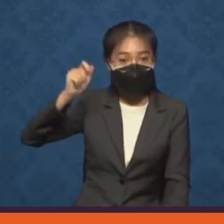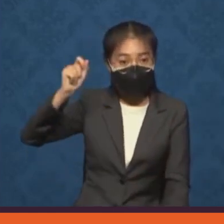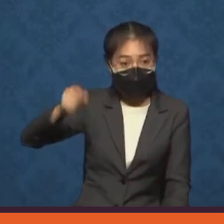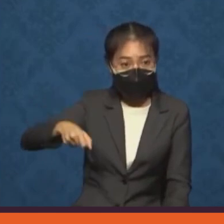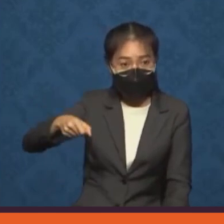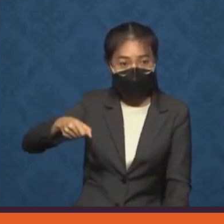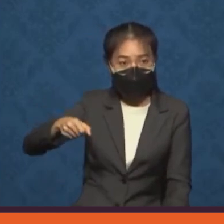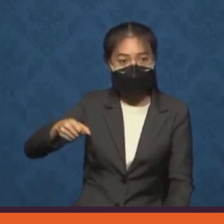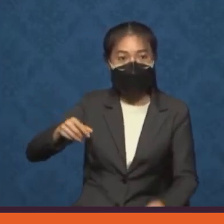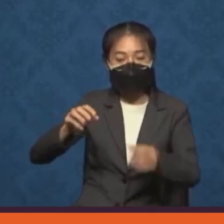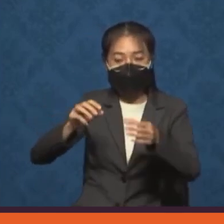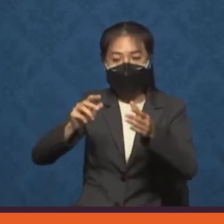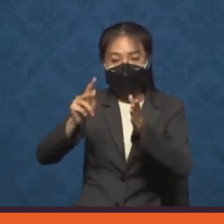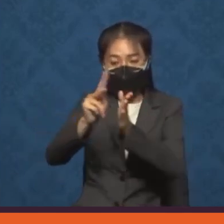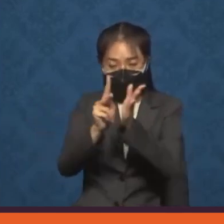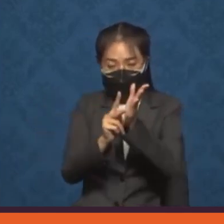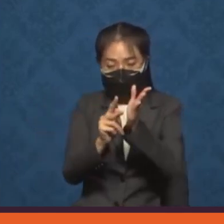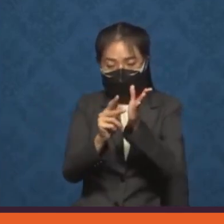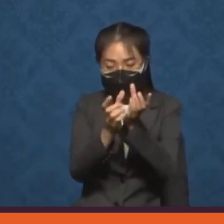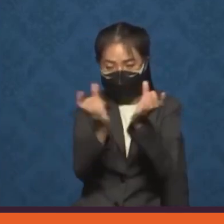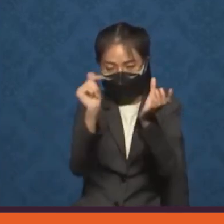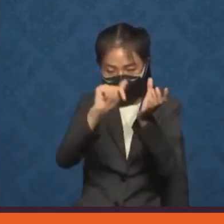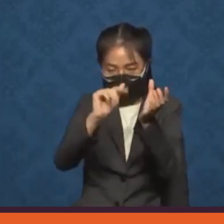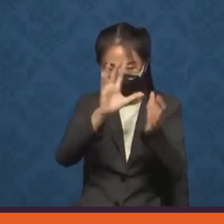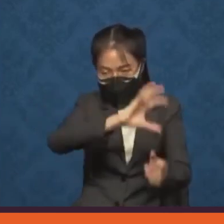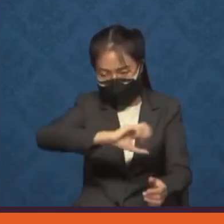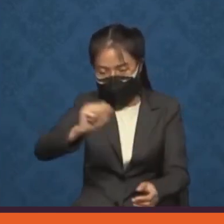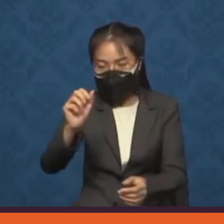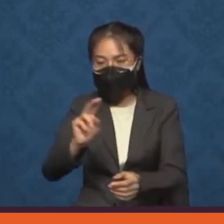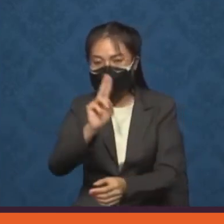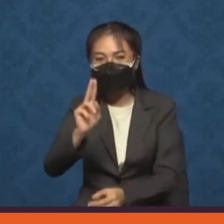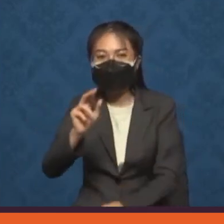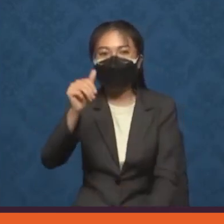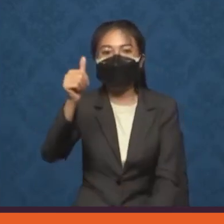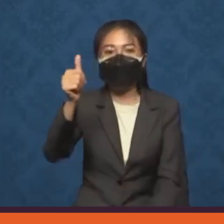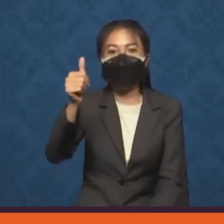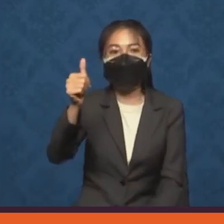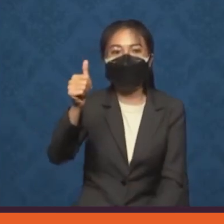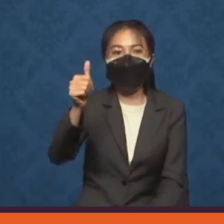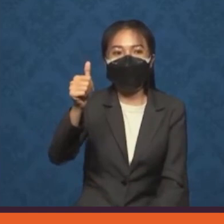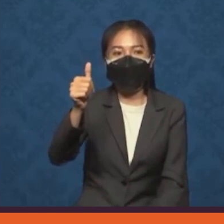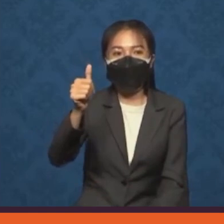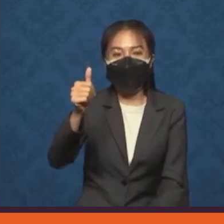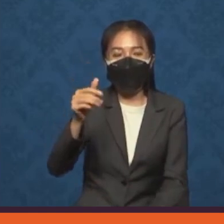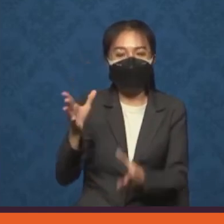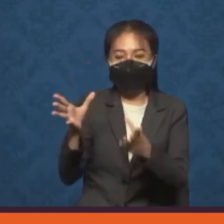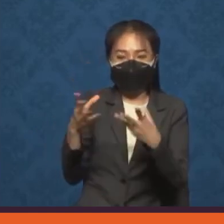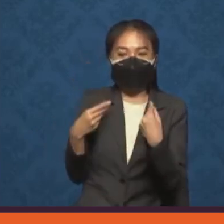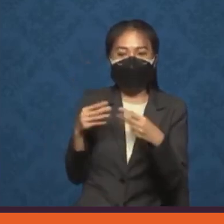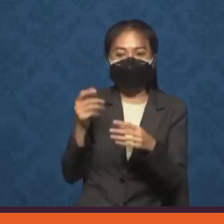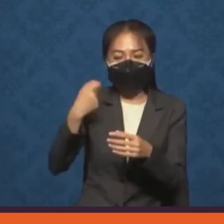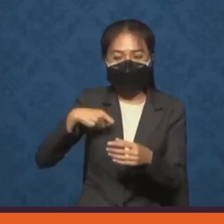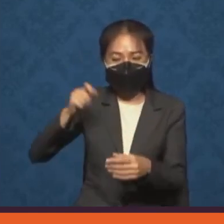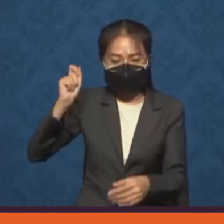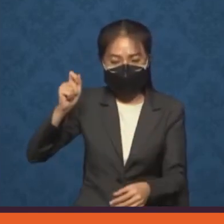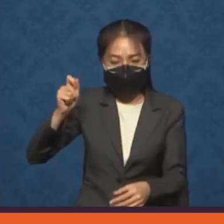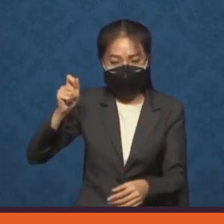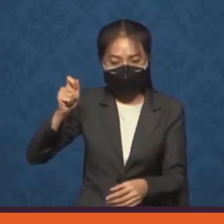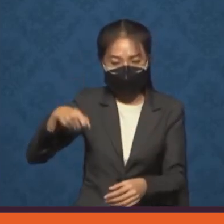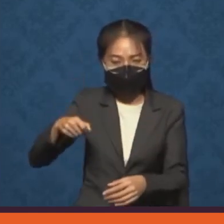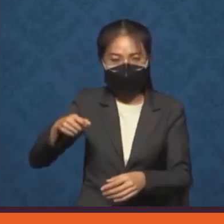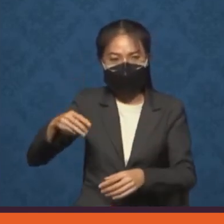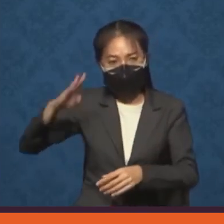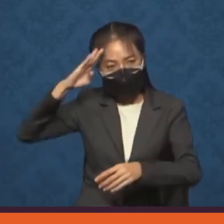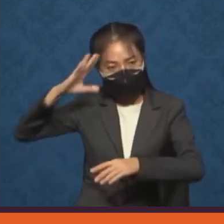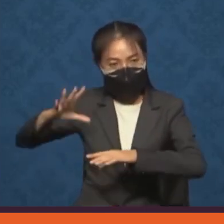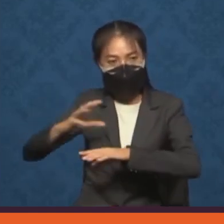ใช้และไม่ยอมรับรัฐประหารได้ตรงนี้ไม่ใช่ละเมิดความเป็นอิสระของตุลาการเลยครับตรงกันข้ามจะทำให้ศาลสูงเด่น